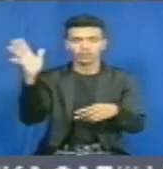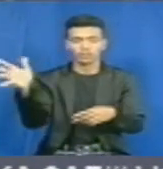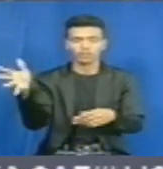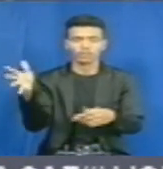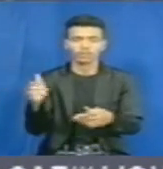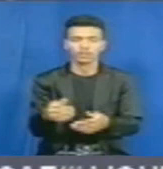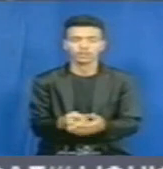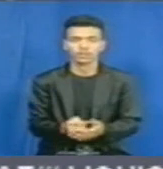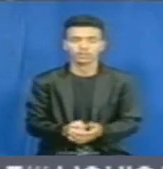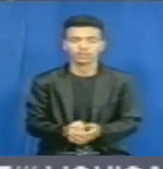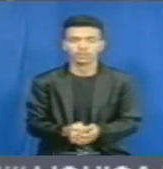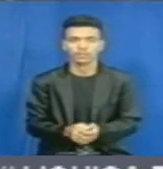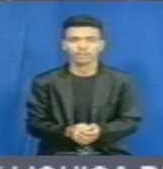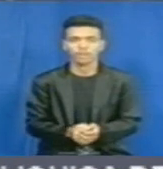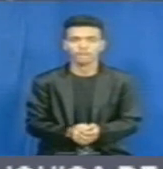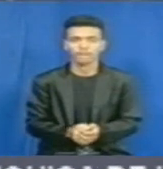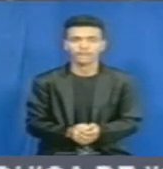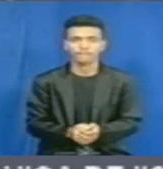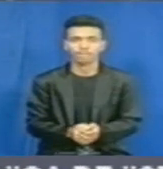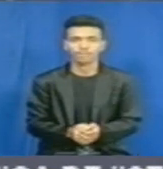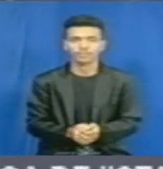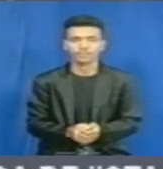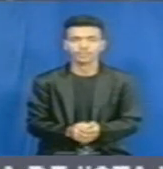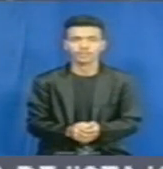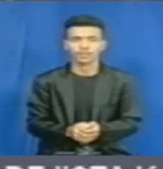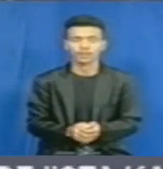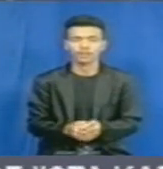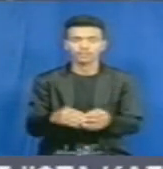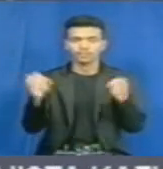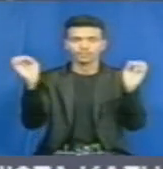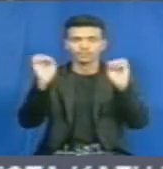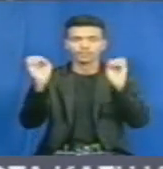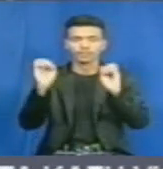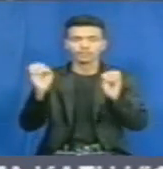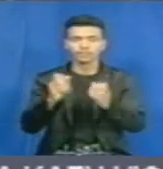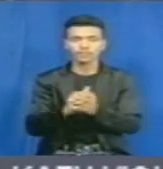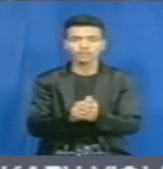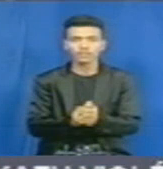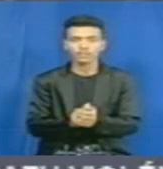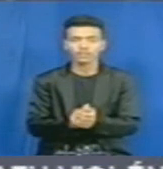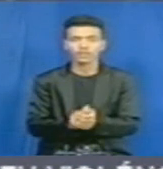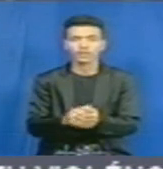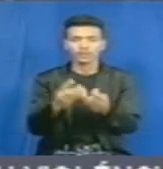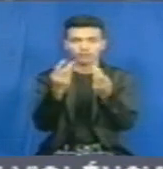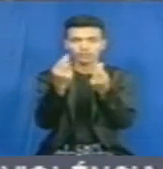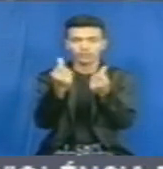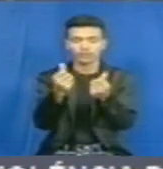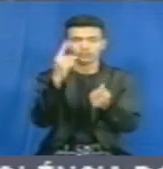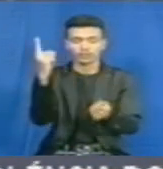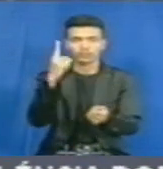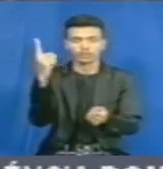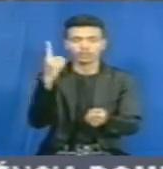folin. Ansam fona ba sa triplex ne ne la iha. Semente mantain ne la iha.